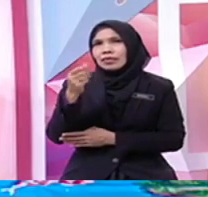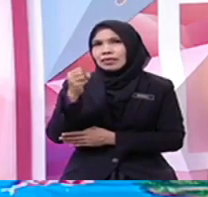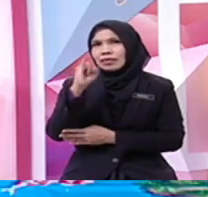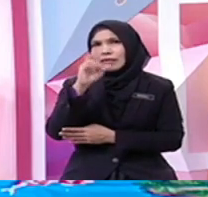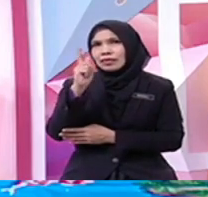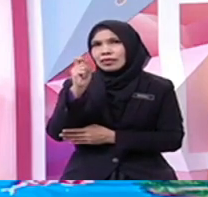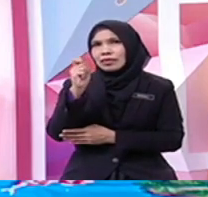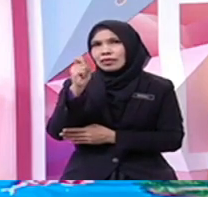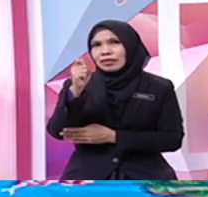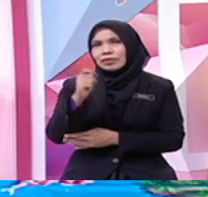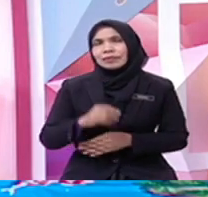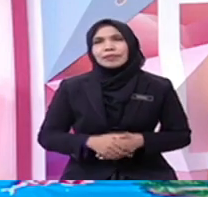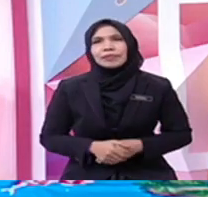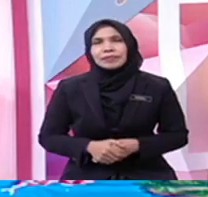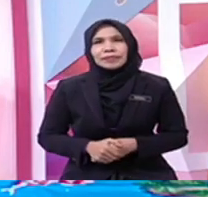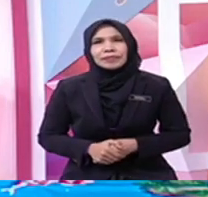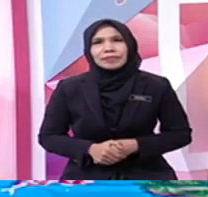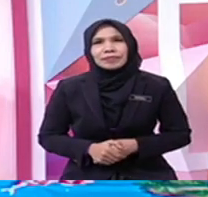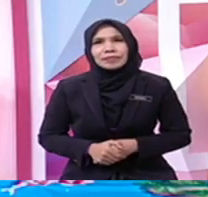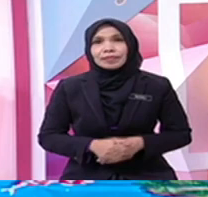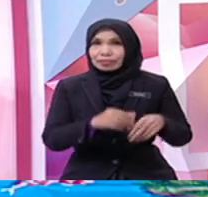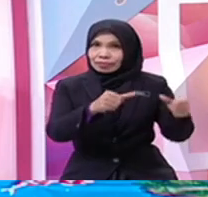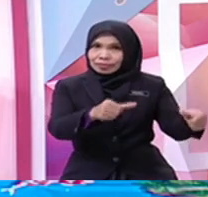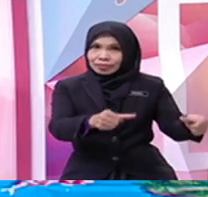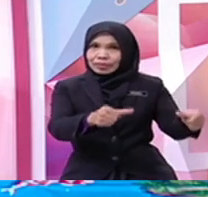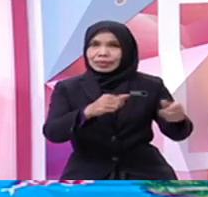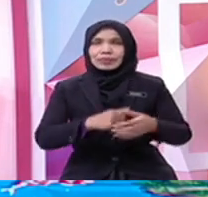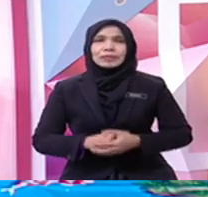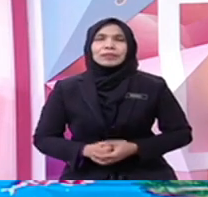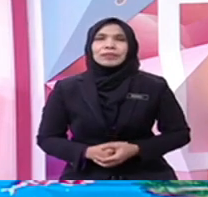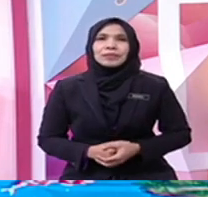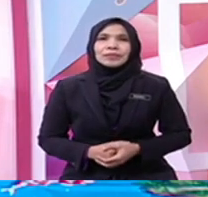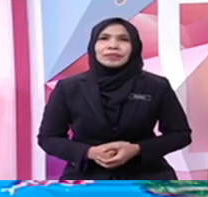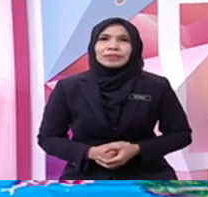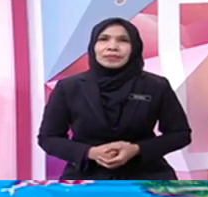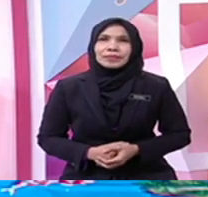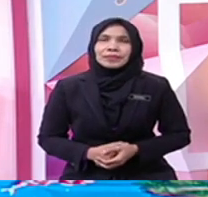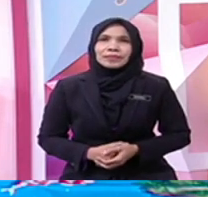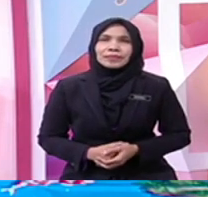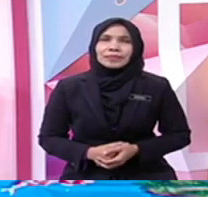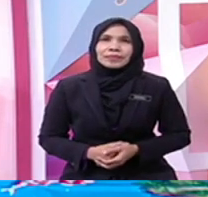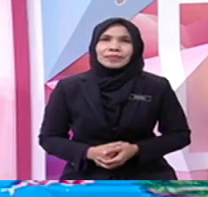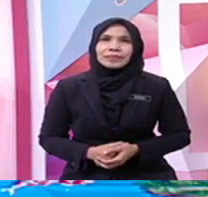tidak berhasil Oke selesai disini dan seterusnya